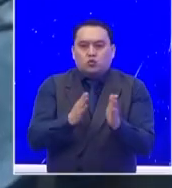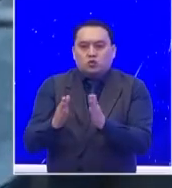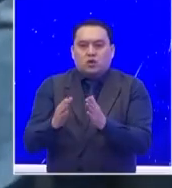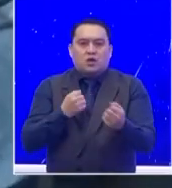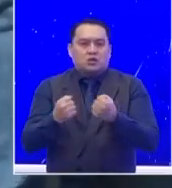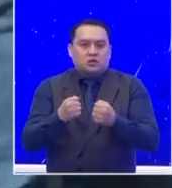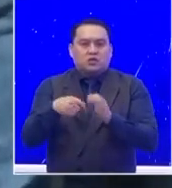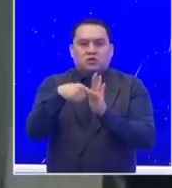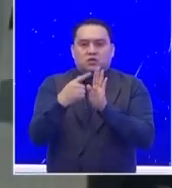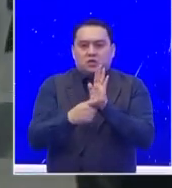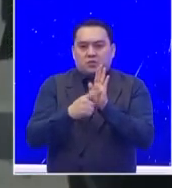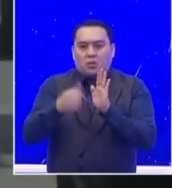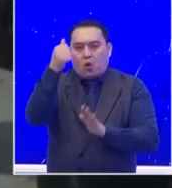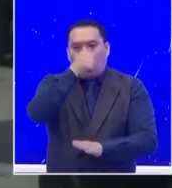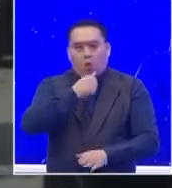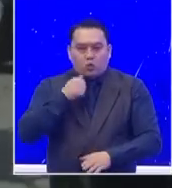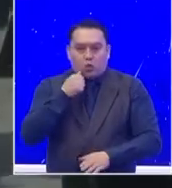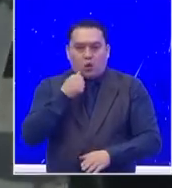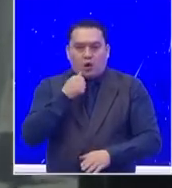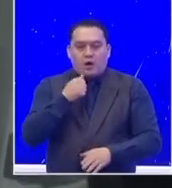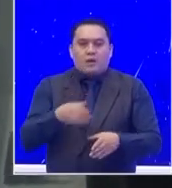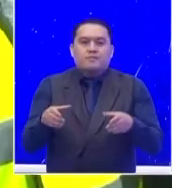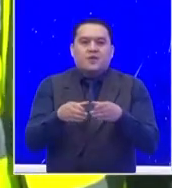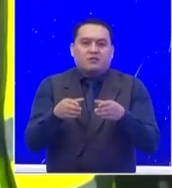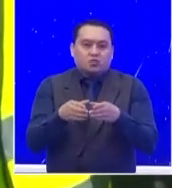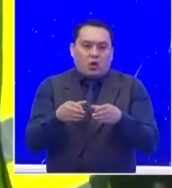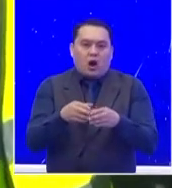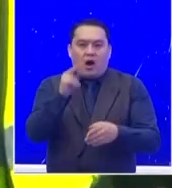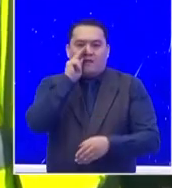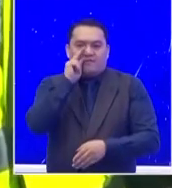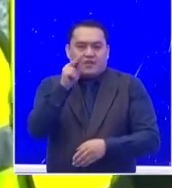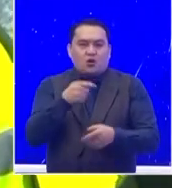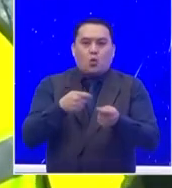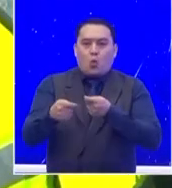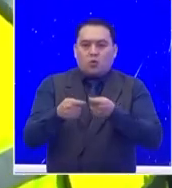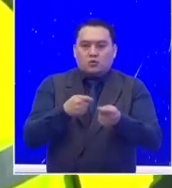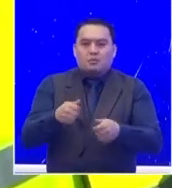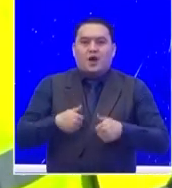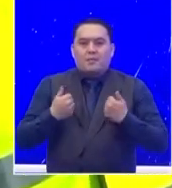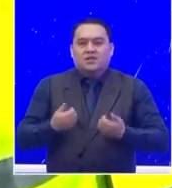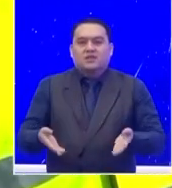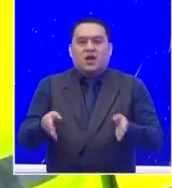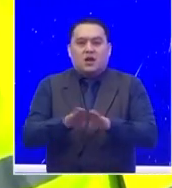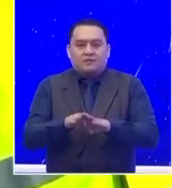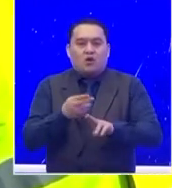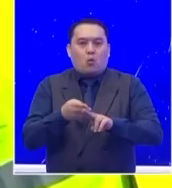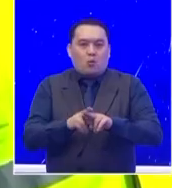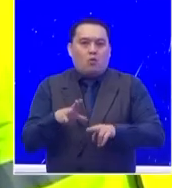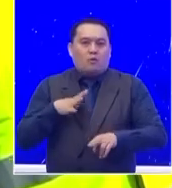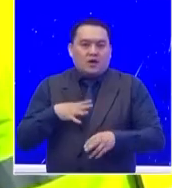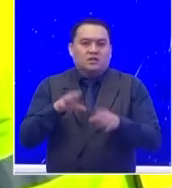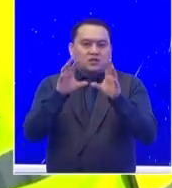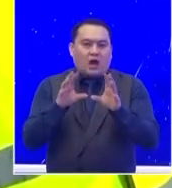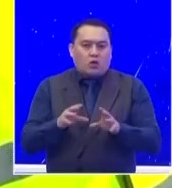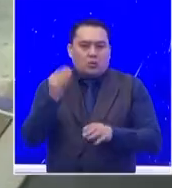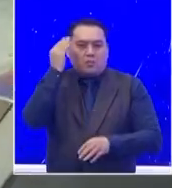системы к 2070 году. Оппозиция и профсоюзы обвиняют власти в попытке закрепить законодательным путем